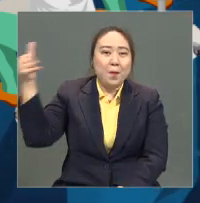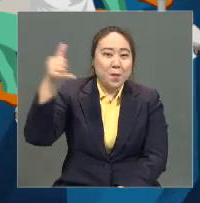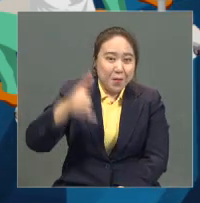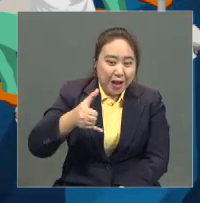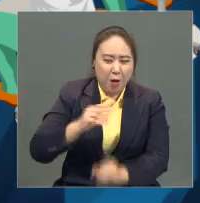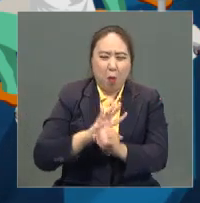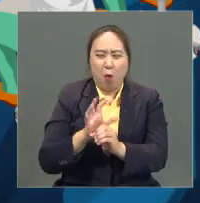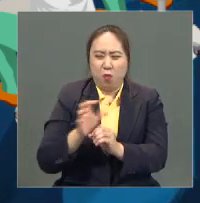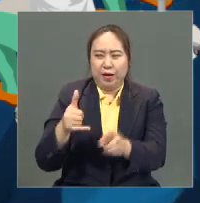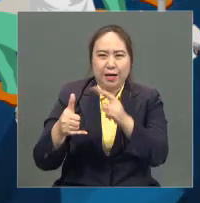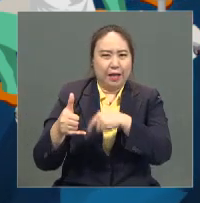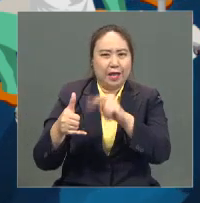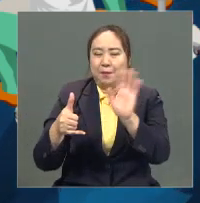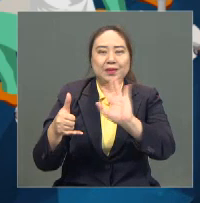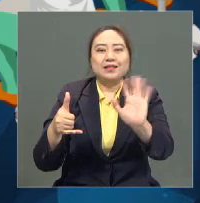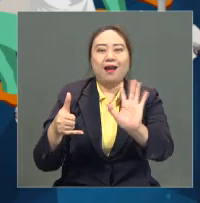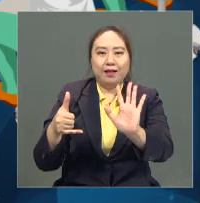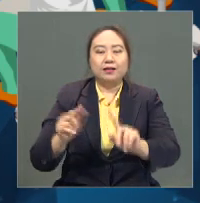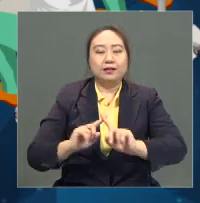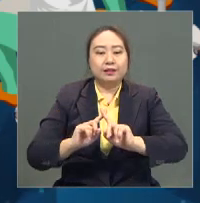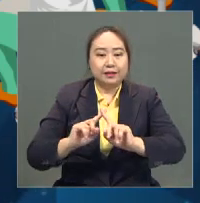ไม่ใช่การเดินทางเข้ามาเพื่อรับการรักษาโรคครู19นะคะแต่ว่าเป็นการเข้ามารับการรักษาเกี่ยวกับตาหูคอจมูกการรักษาเกี่ยวกับกล้ามเนื้อกระดูกข้อการรักษาภาวะผู้มีบุตรยากสูตินรีเวชการศัลยกรรมแปลงเพศการศัลยกรรมความงามซึ่งก็ขึ้นชื่ออยู่แล้วนะคะคน